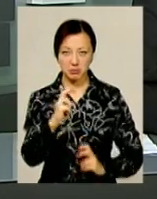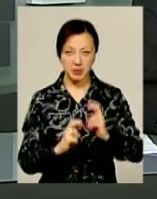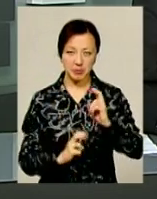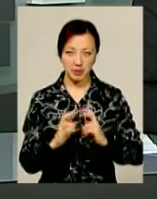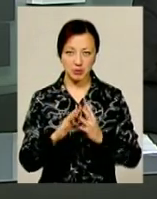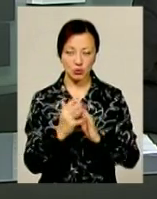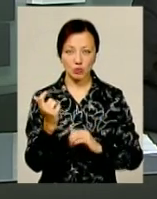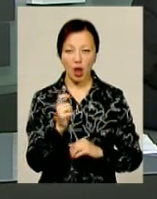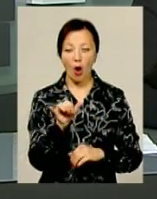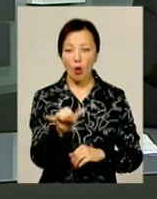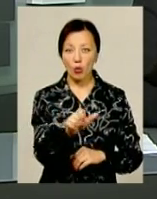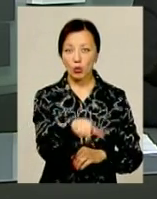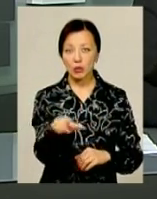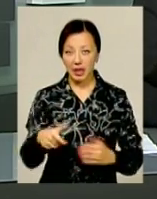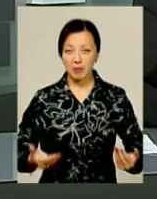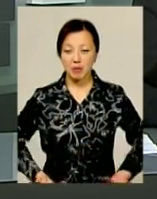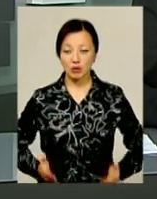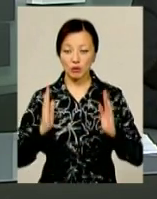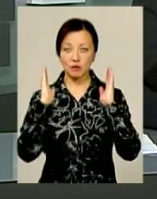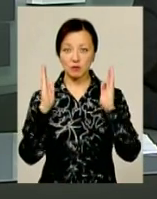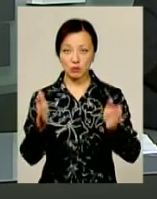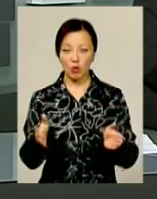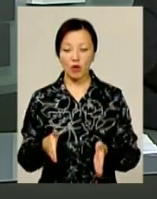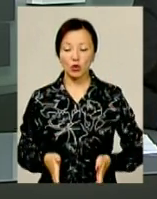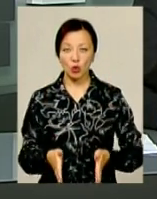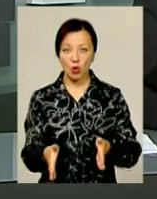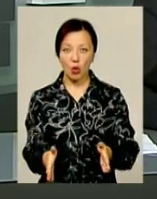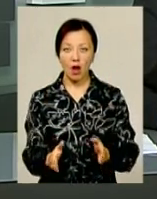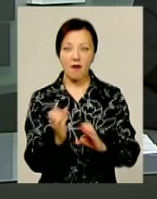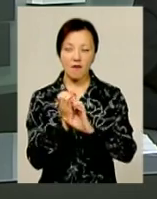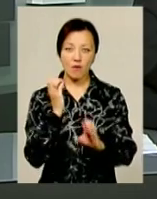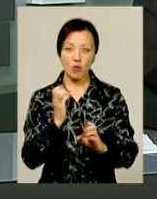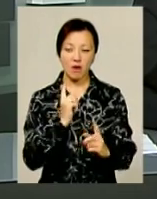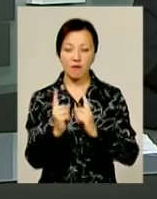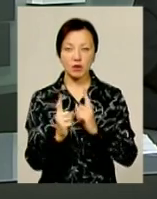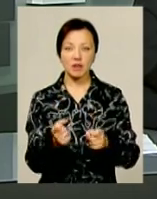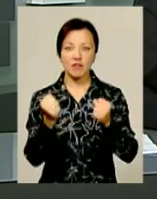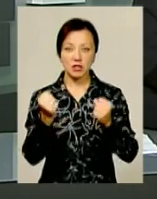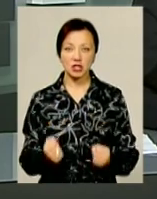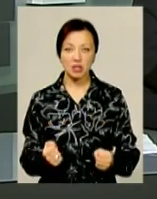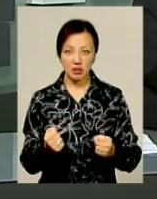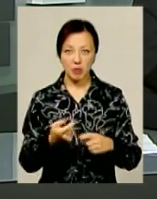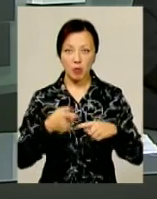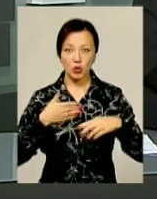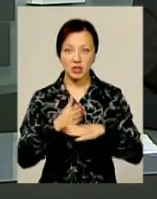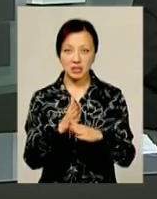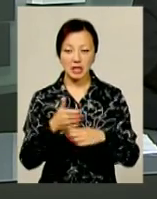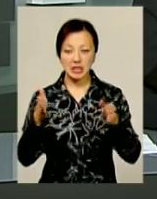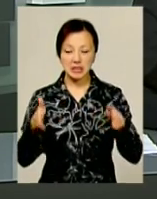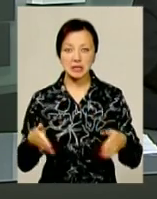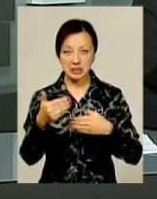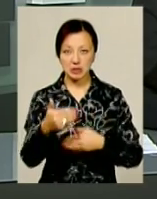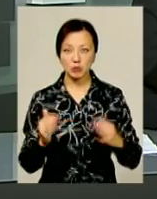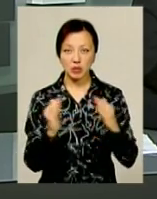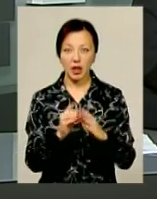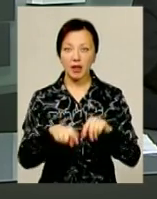підприємств. А у селян, котрі мешкають уздовж асфальтованої дороги, якою фури возять важкі вантажі, потріскали стіни будинків, а деякі